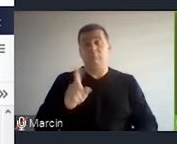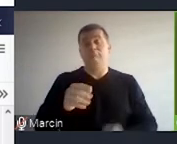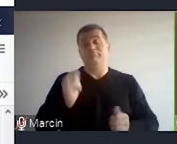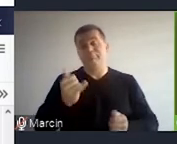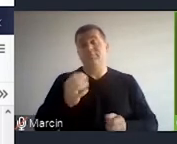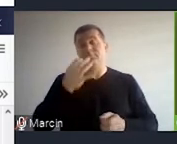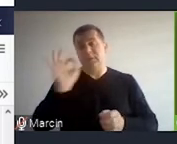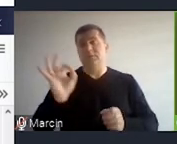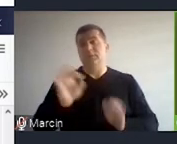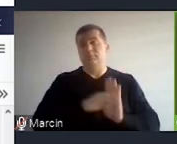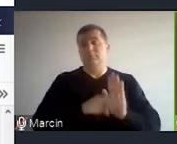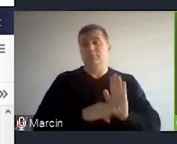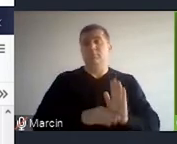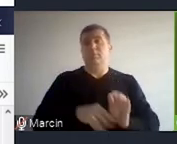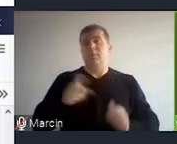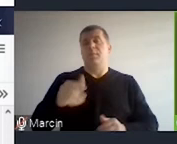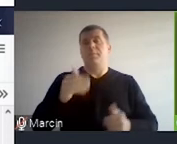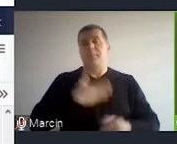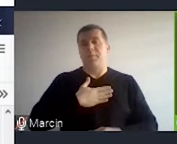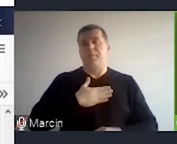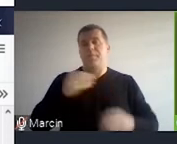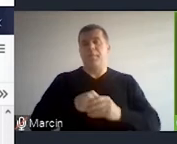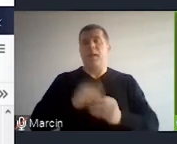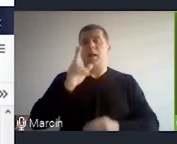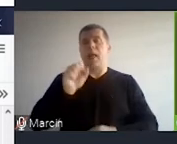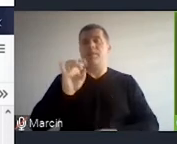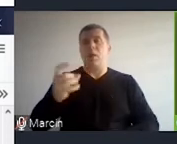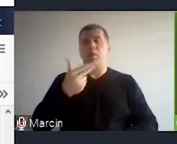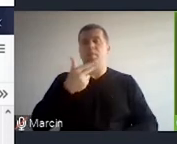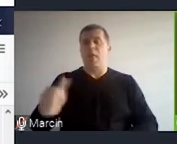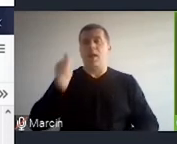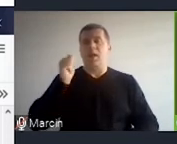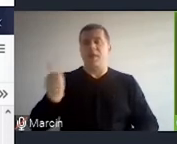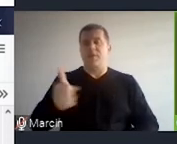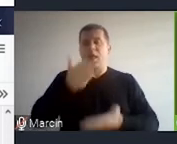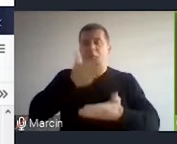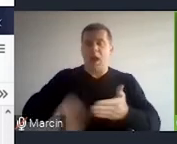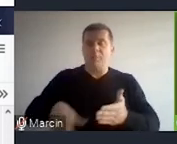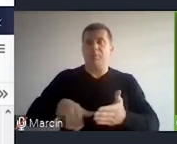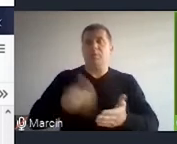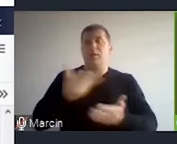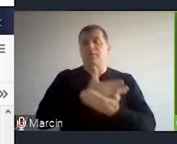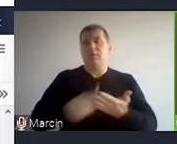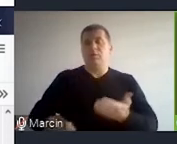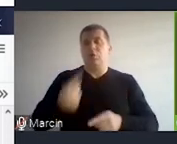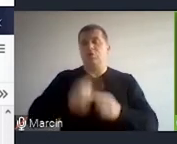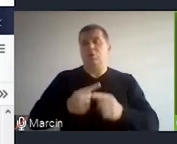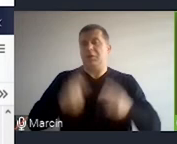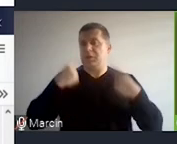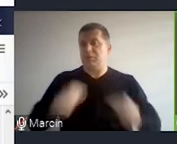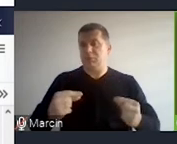względami. I te względy będziemy mieli w katalogu niekwalifikowalnych elementów wynagrodzenia. Taka trochę